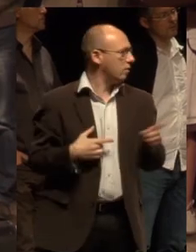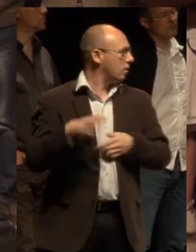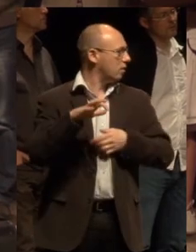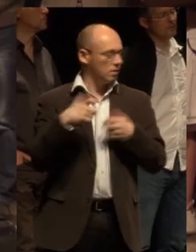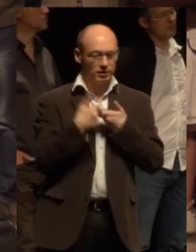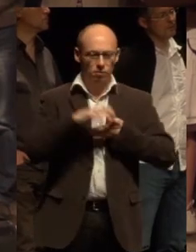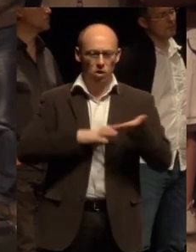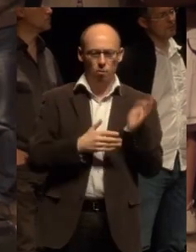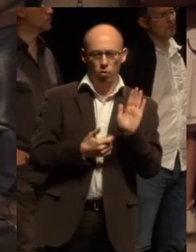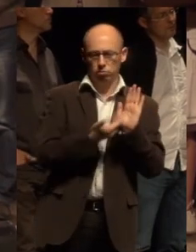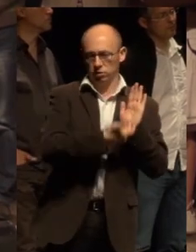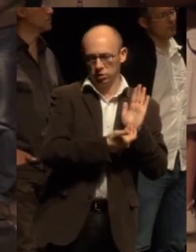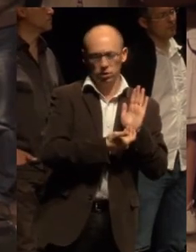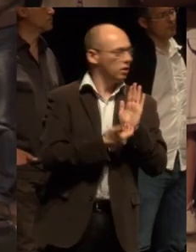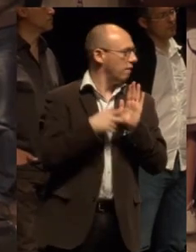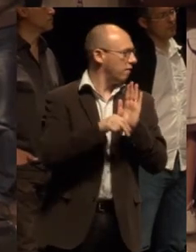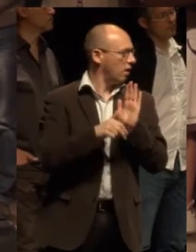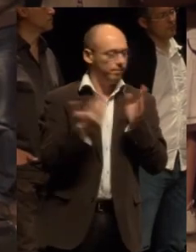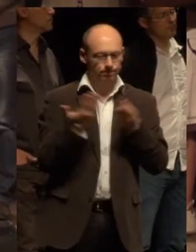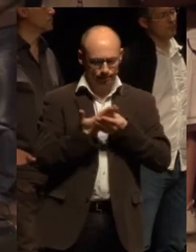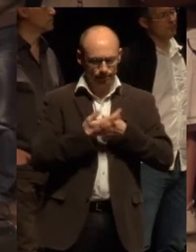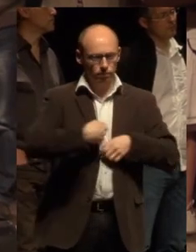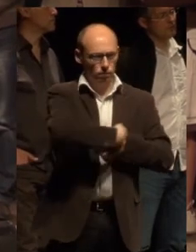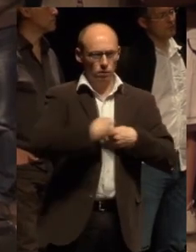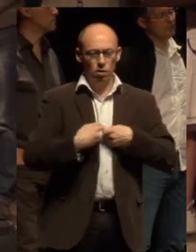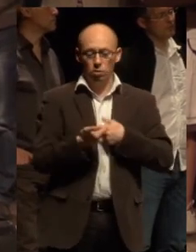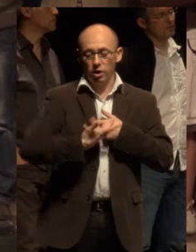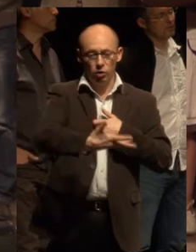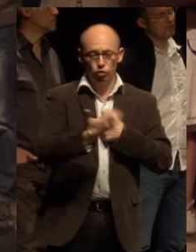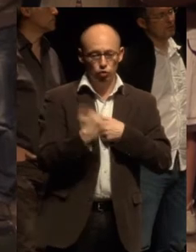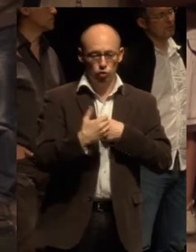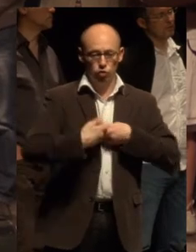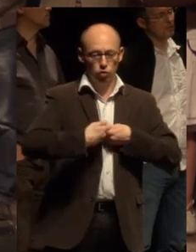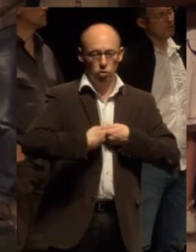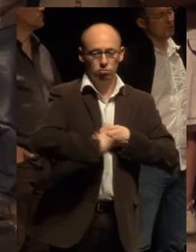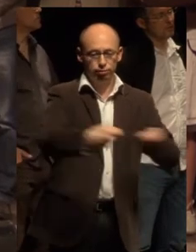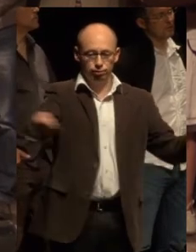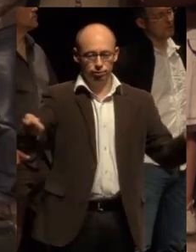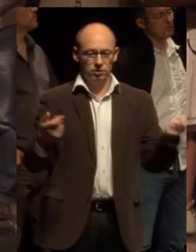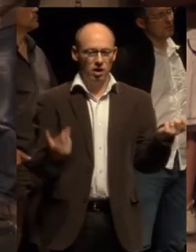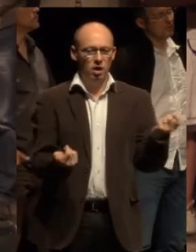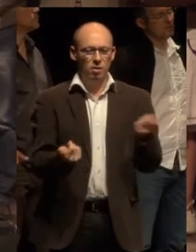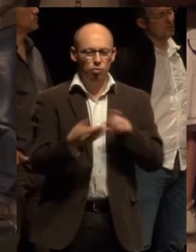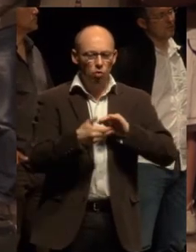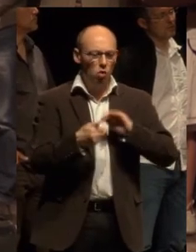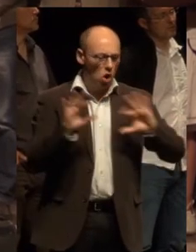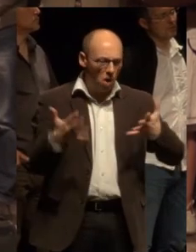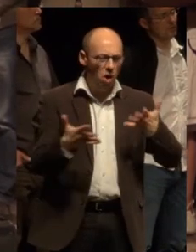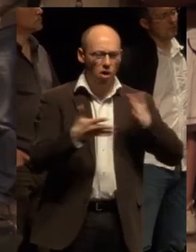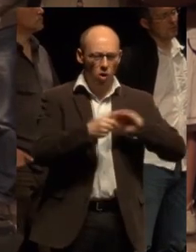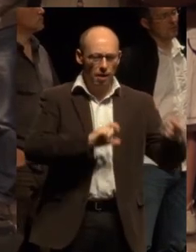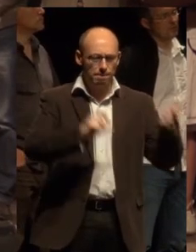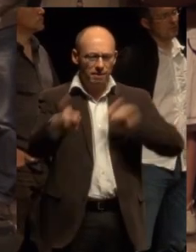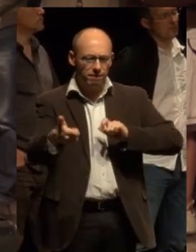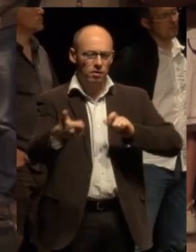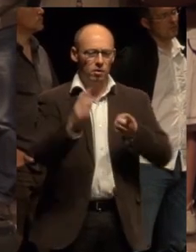de démonstration ici, qui va être remis dans les jours qui viennent sur ce passage en métropole, sur là où nous en